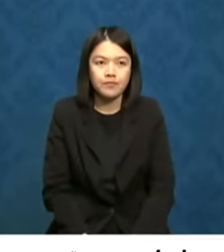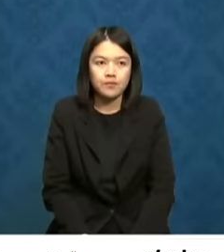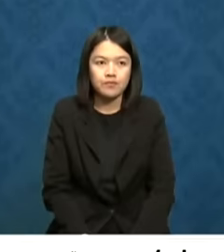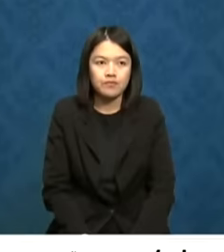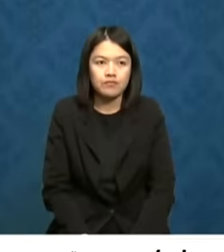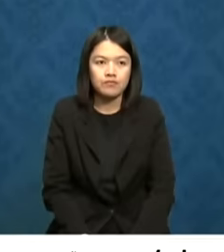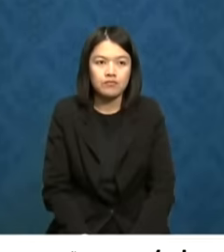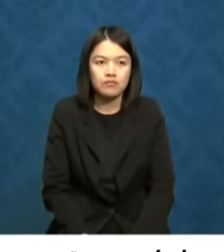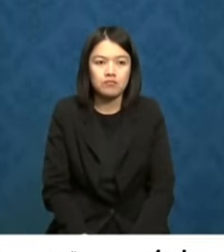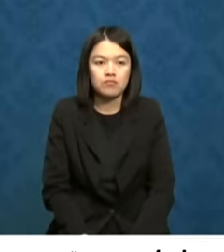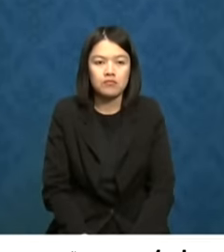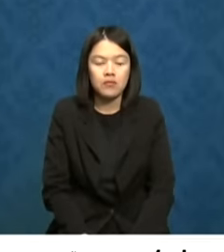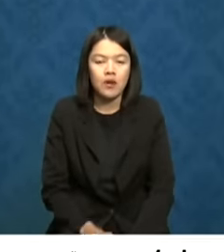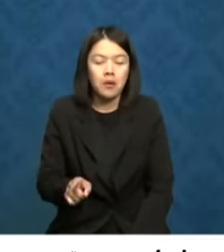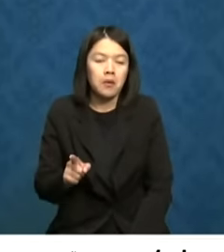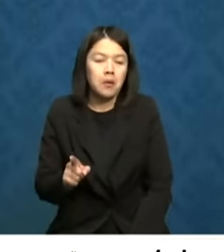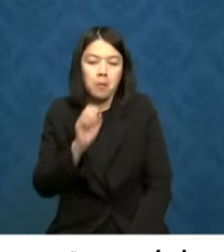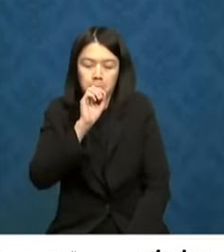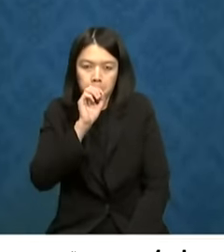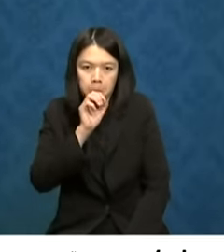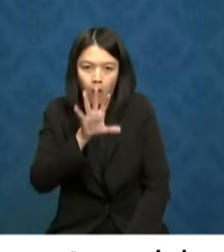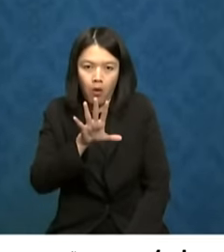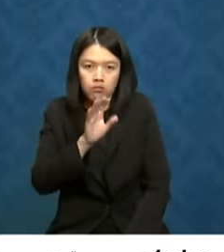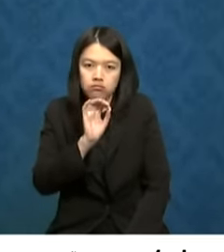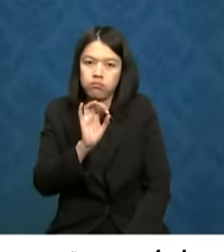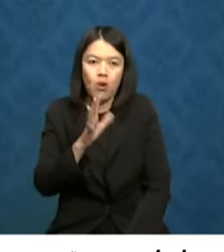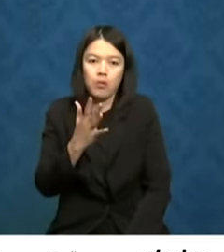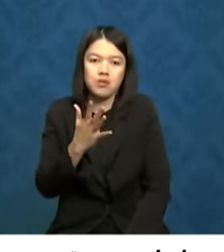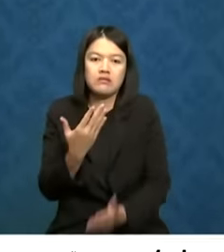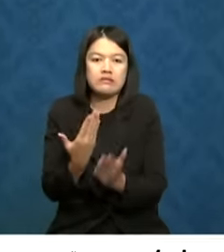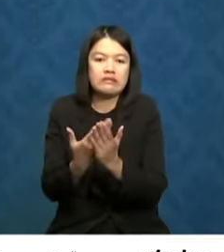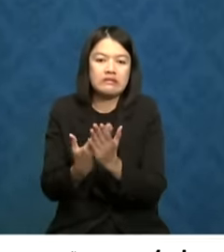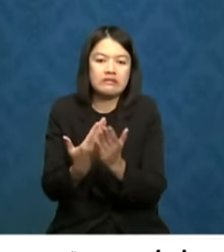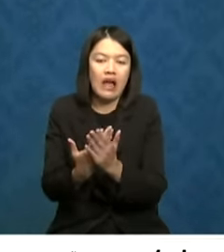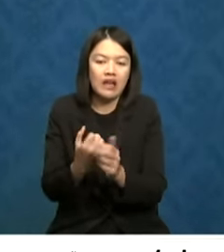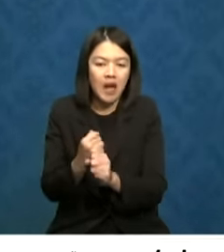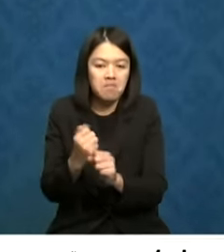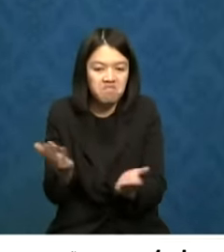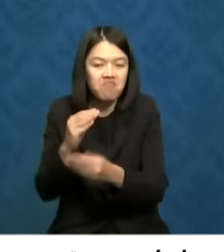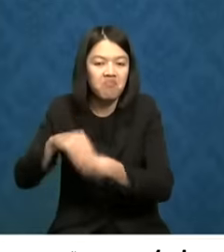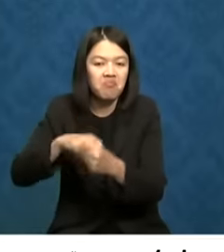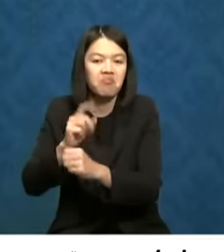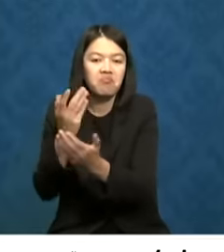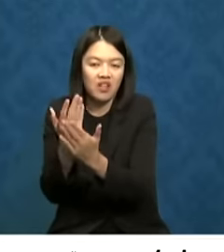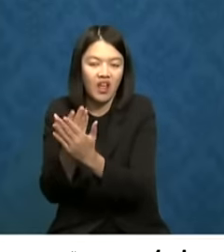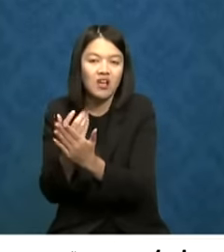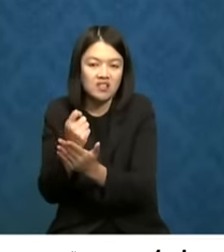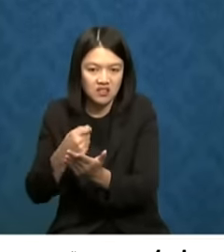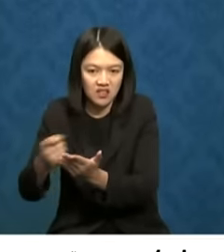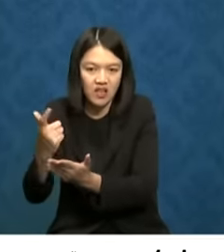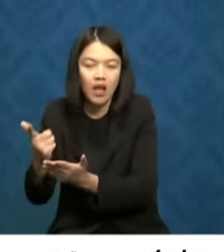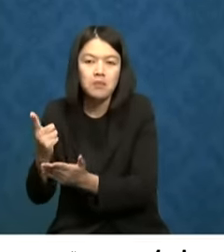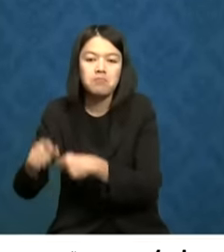ว่ายังไม่ได้มีการระบุเอาไว้ว่าค่าใช้จ่ายในการกระตุ้นเศรษฐกิจสำหรับงประมาณรายจ่ายปี